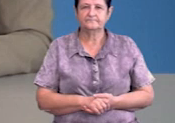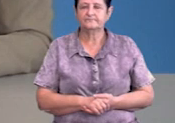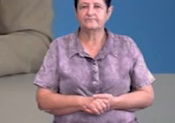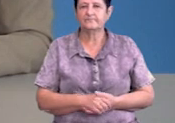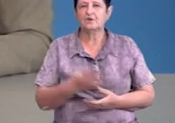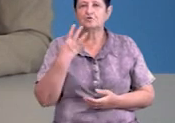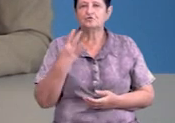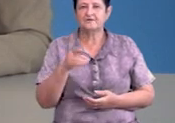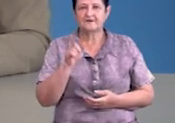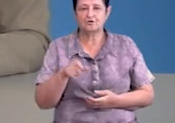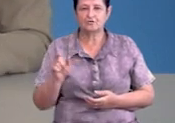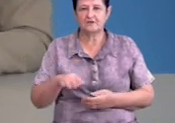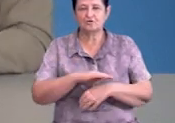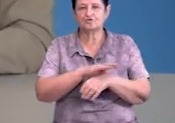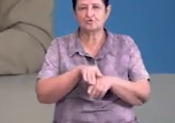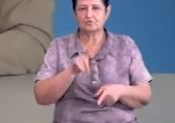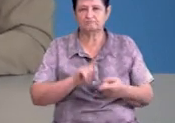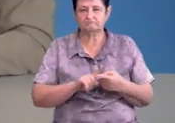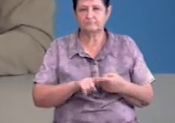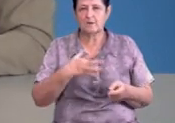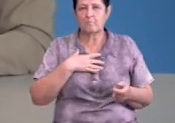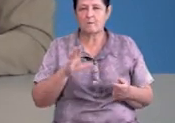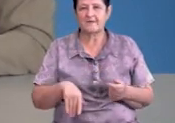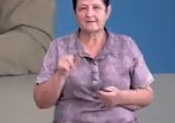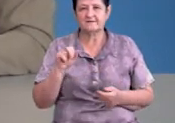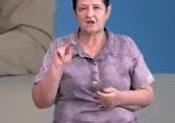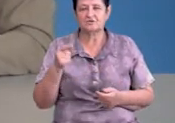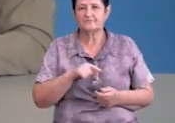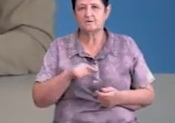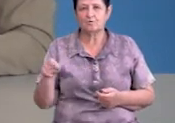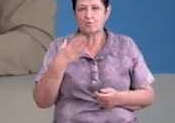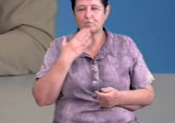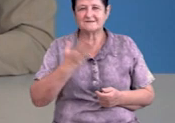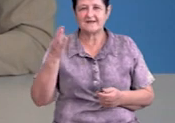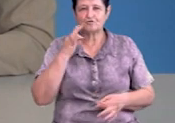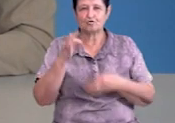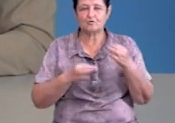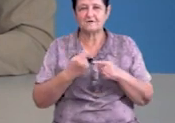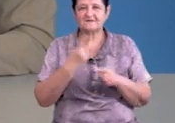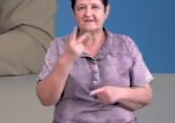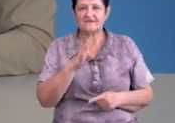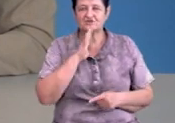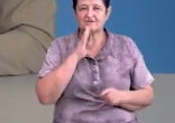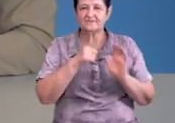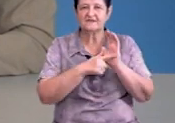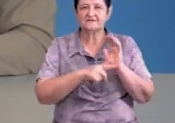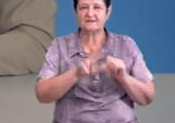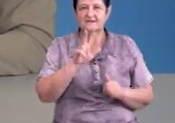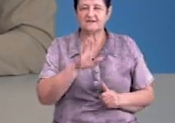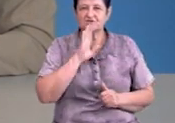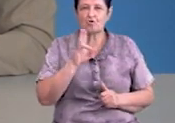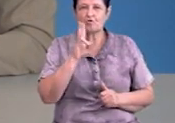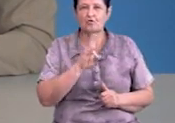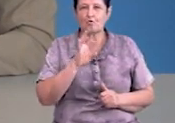4 людини з коронавірусною інфекцією померли на Чернігівщині протягом останньої доби. Це 2 жінки, 73-річна жителька